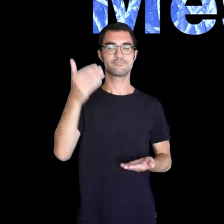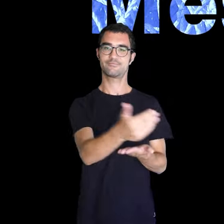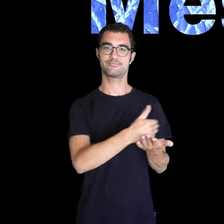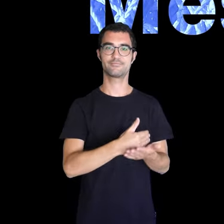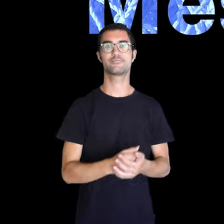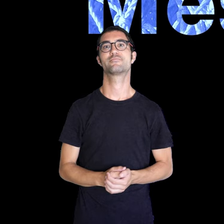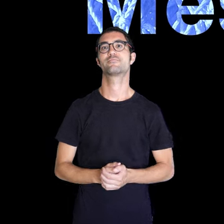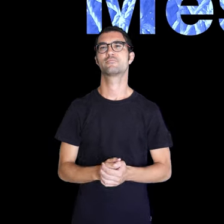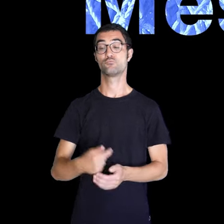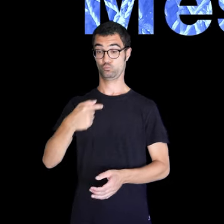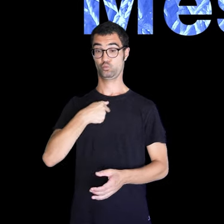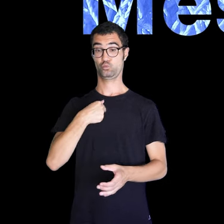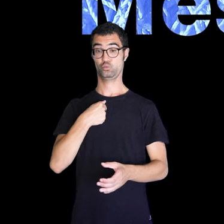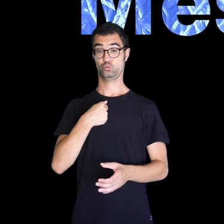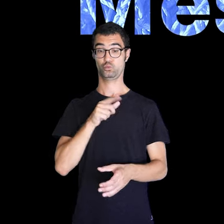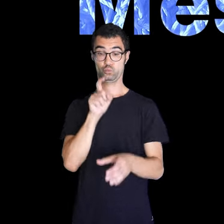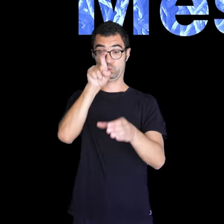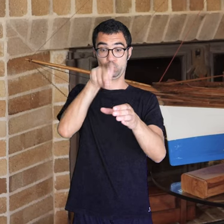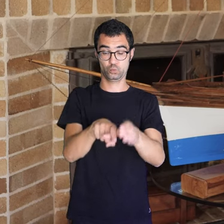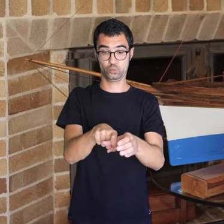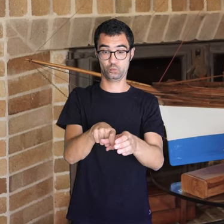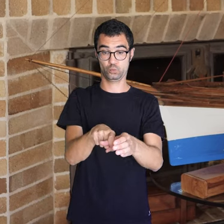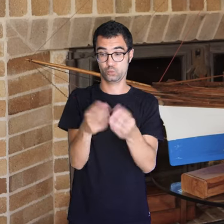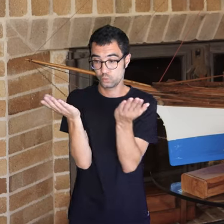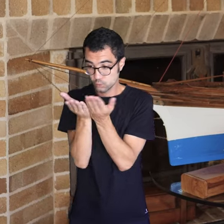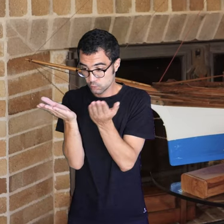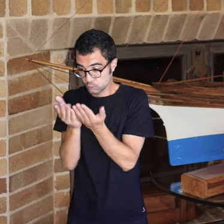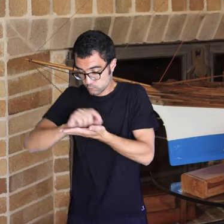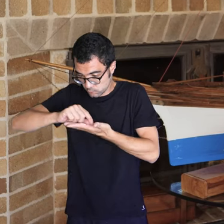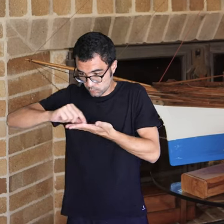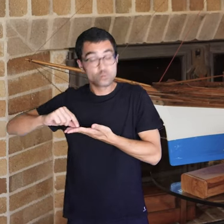Me vaig apuntar a l'escola